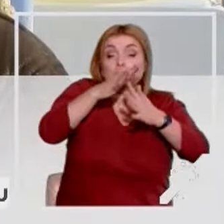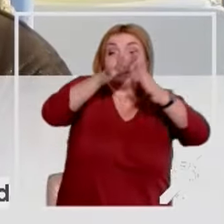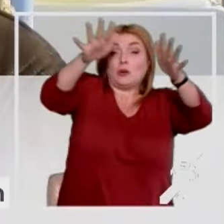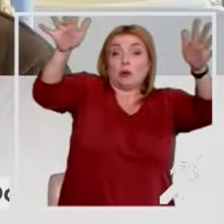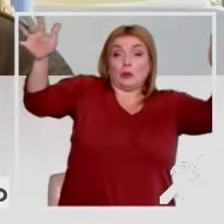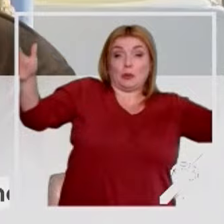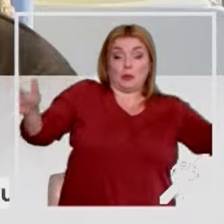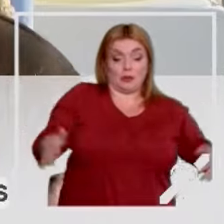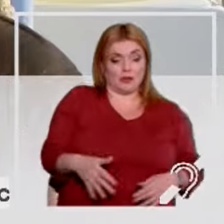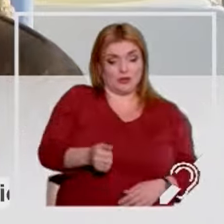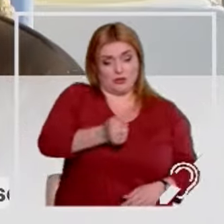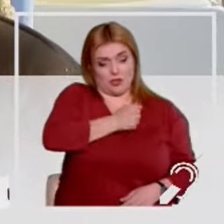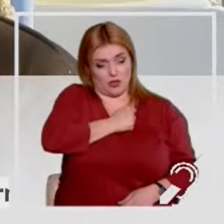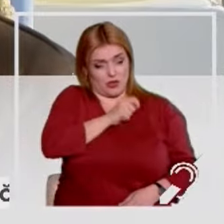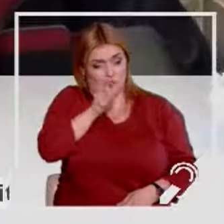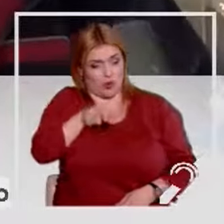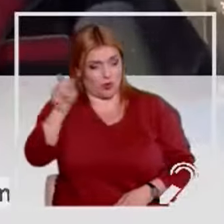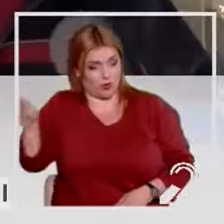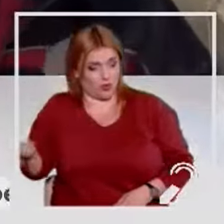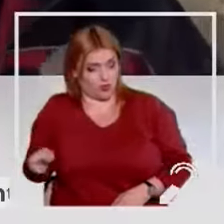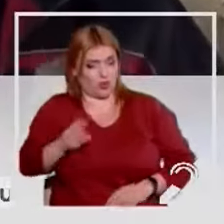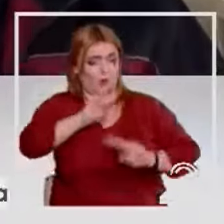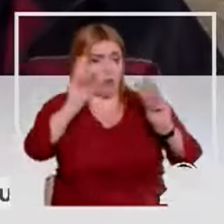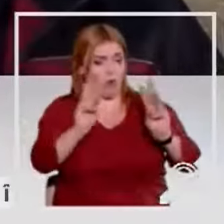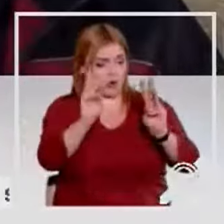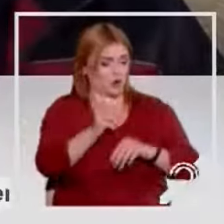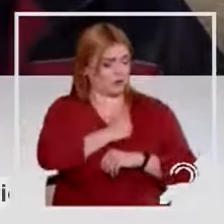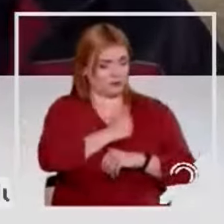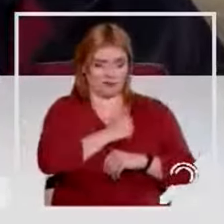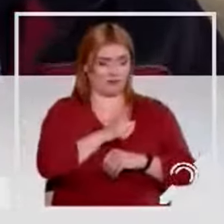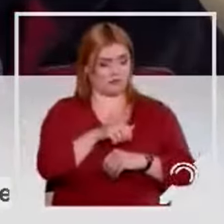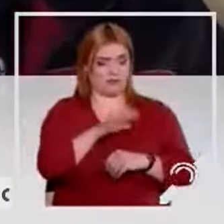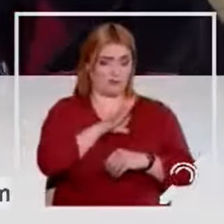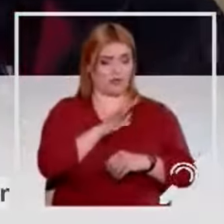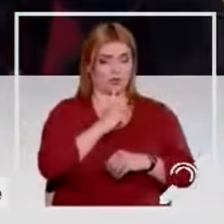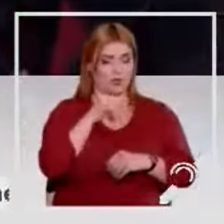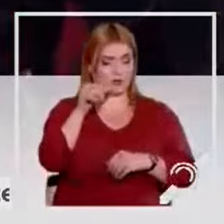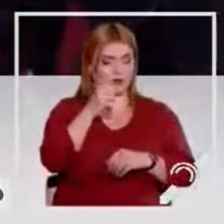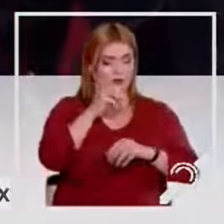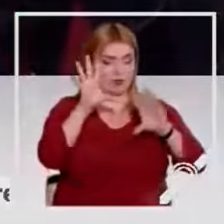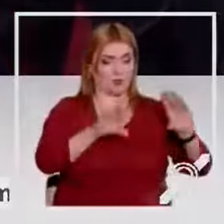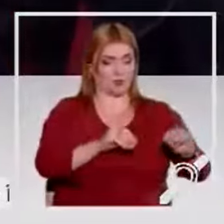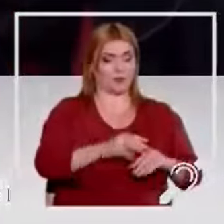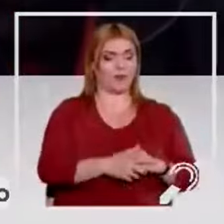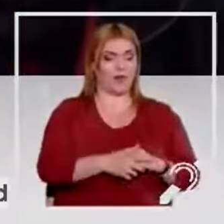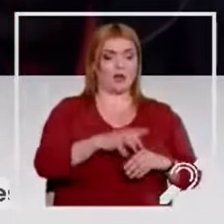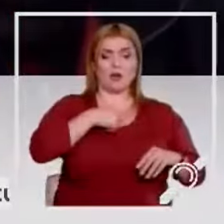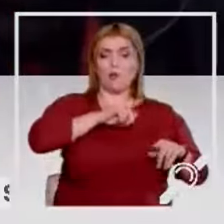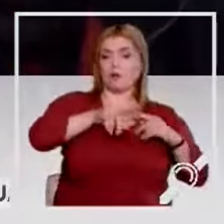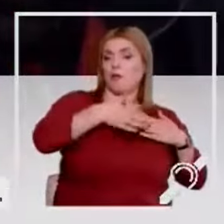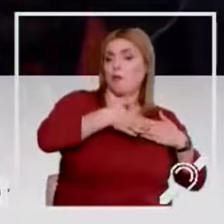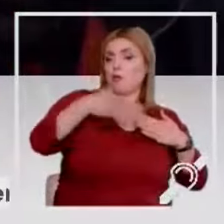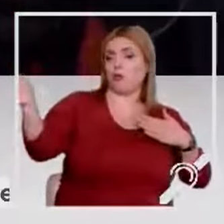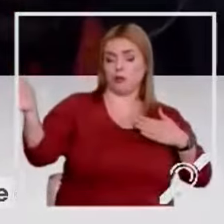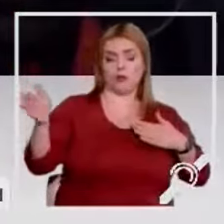Astea e. Săraci oamenii ăștia cu pojarne. Șoferul la mine punctul a văzut întâi și a alergat tot o fugă aici și a deschis ușa. Și eu am